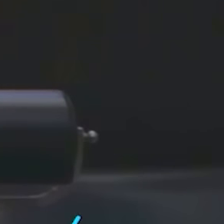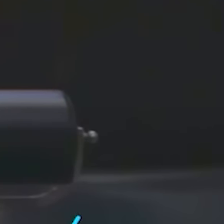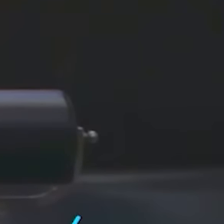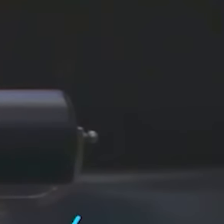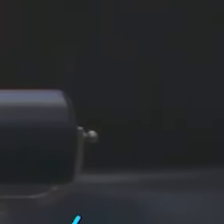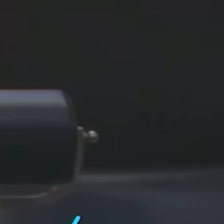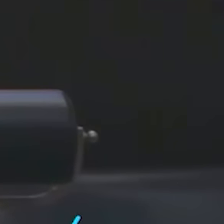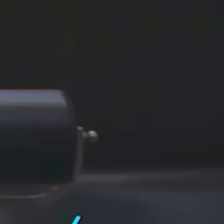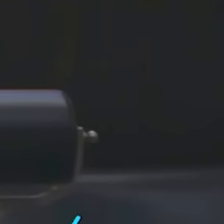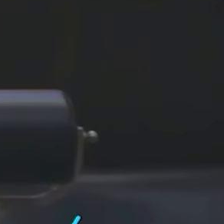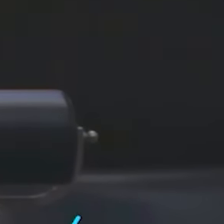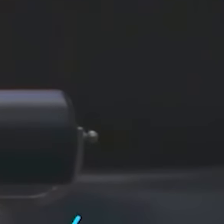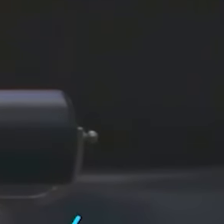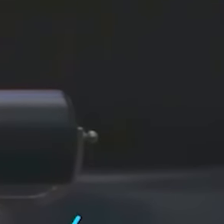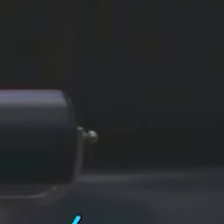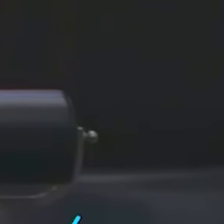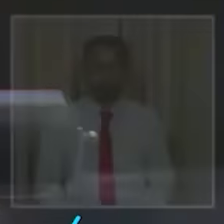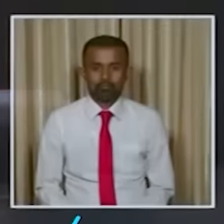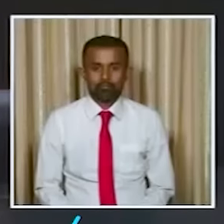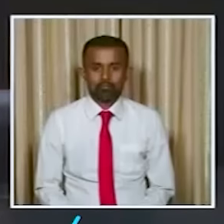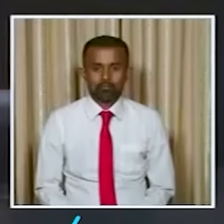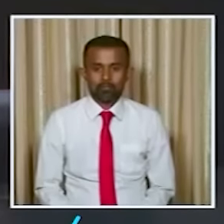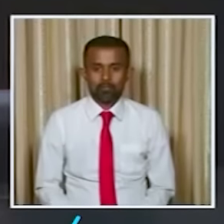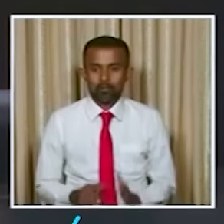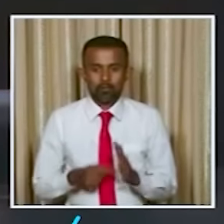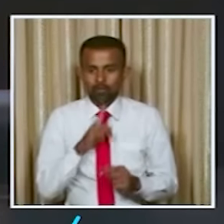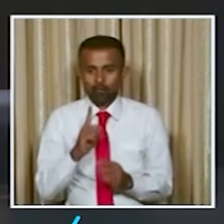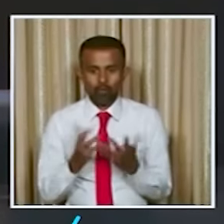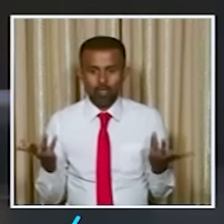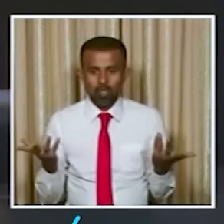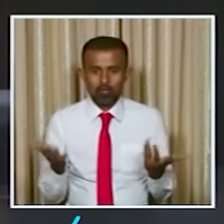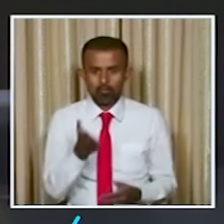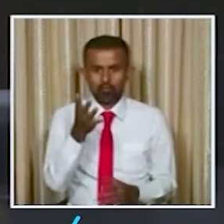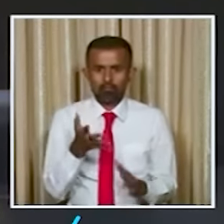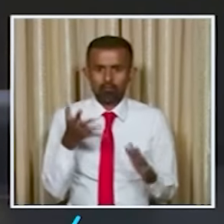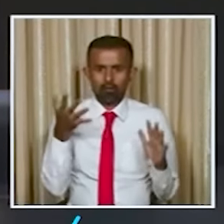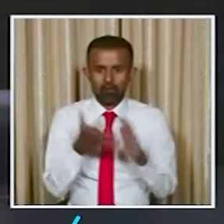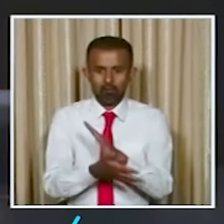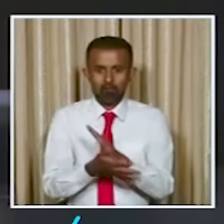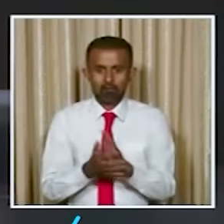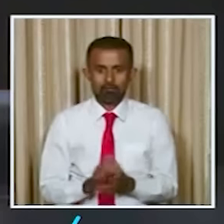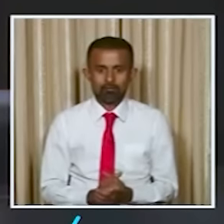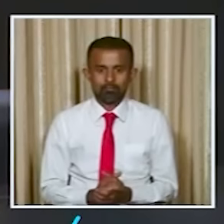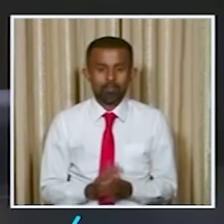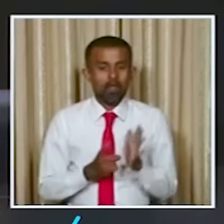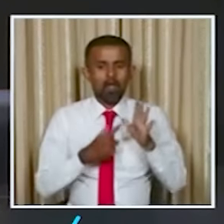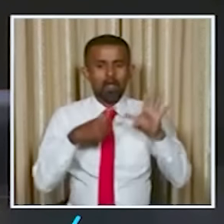සමාජිකයෙක්ට නීතිය ක්‍රියාත්මක කරන්න ඉඩ දෙනවා කියලා කොහෙවත් කියලා නැහැ. ඔබ වැරදියට